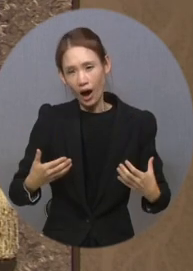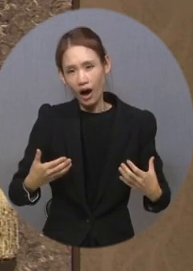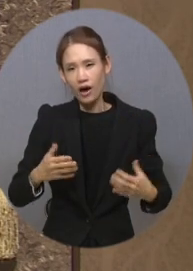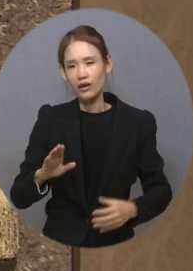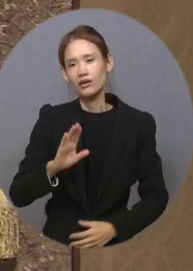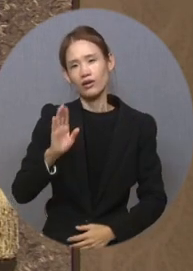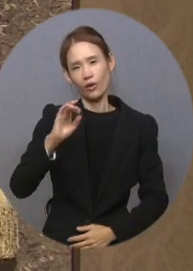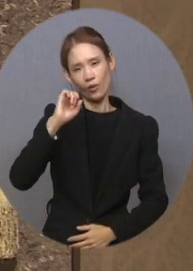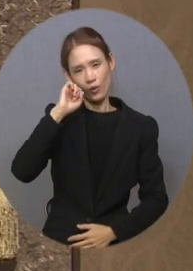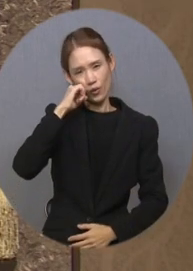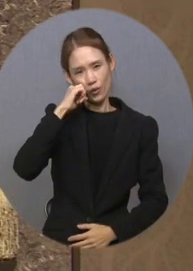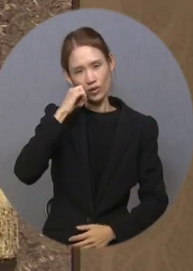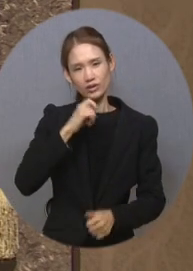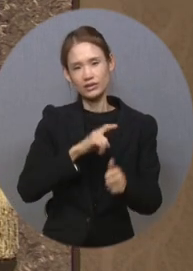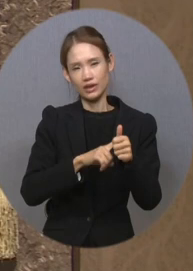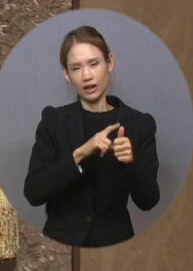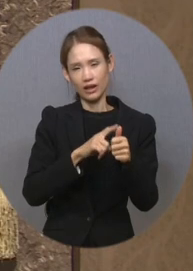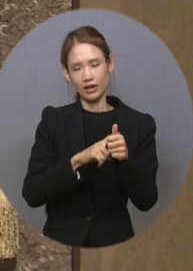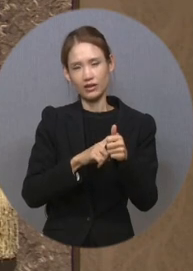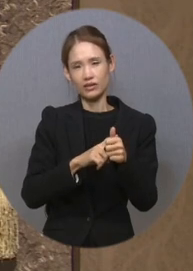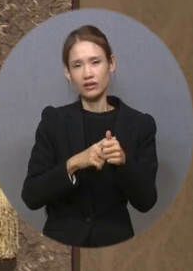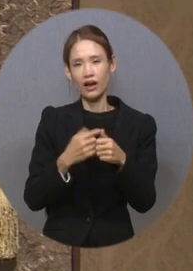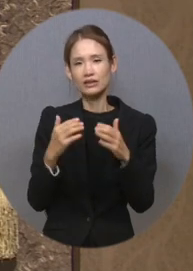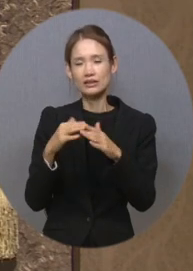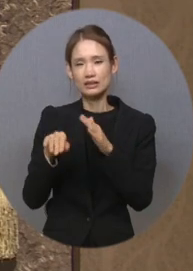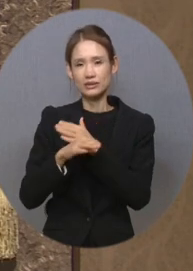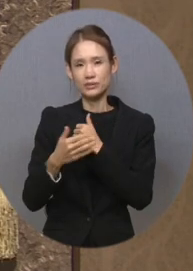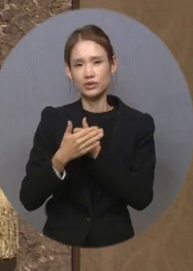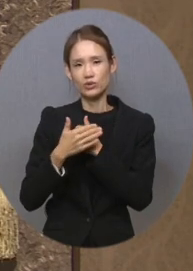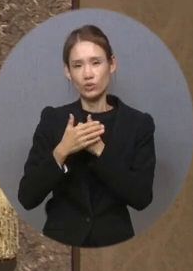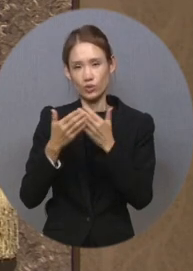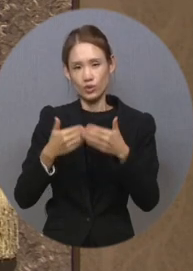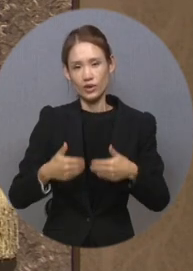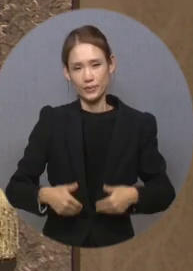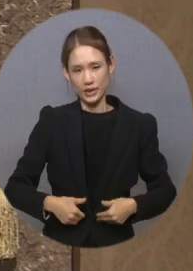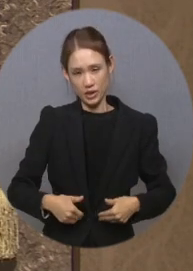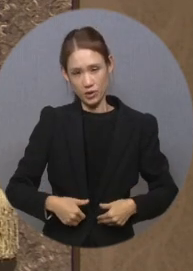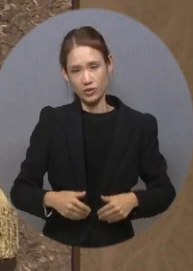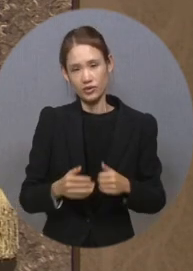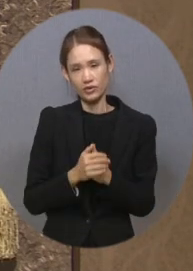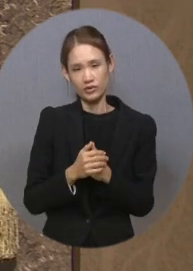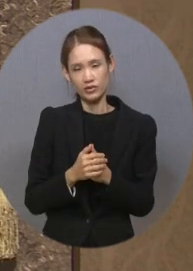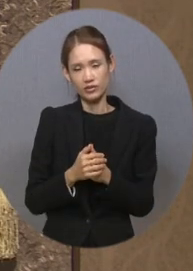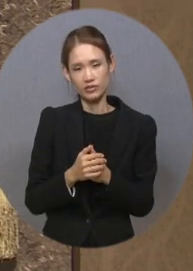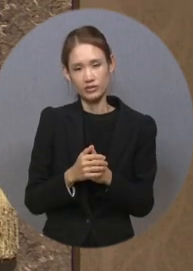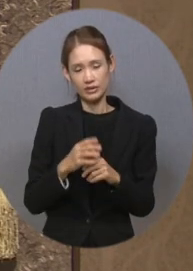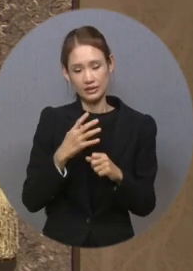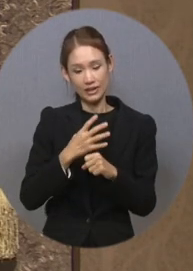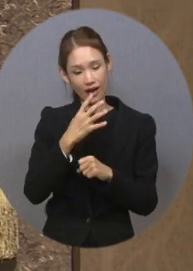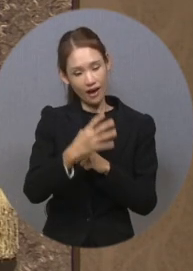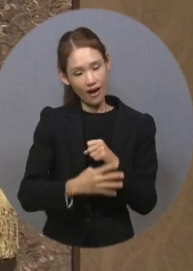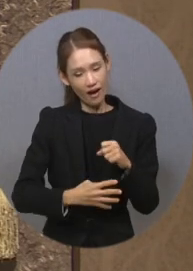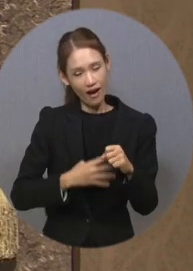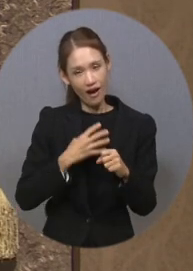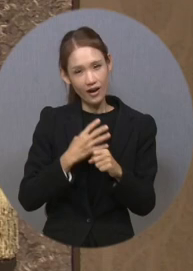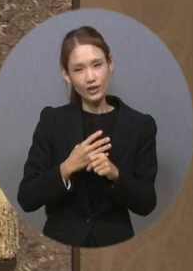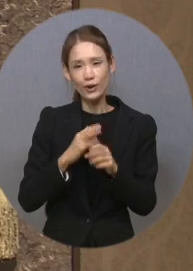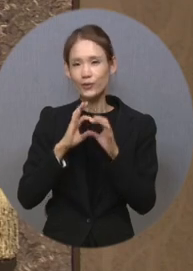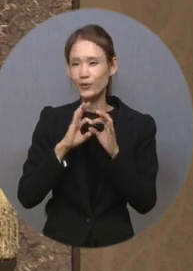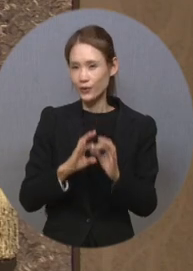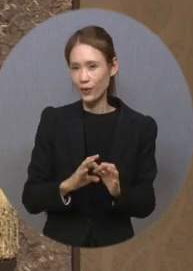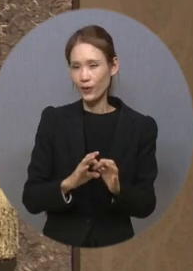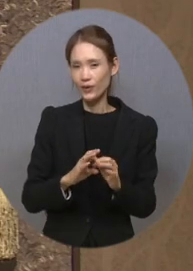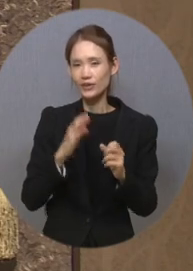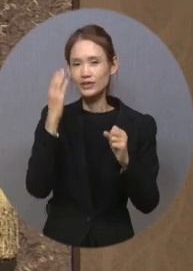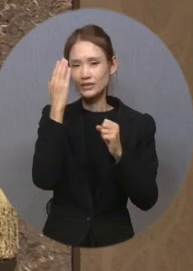불가능한 얘기죠. 않죠. 남성들이 많이 가사를 해줘야 됩니다. 네. 예를 들면 그런 것도 제가 지금 4년째 캠페인, 뭐